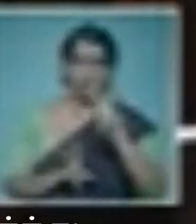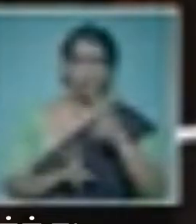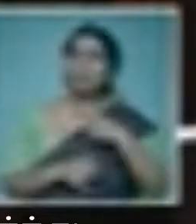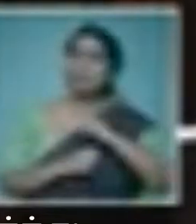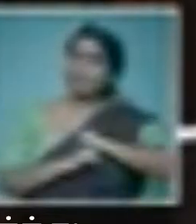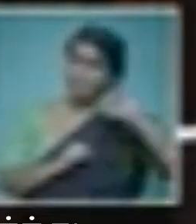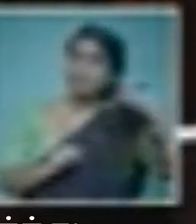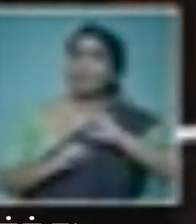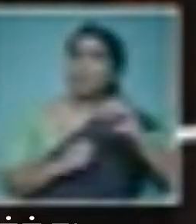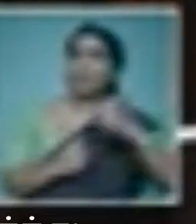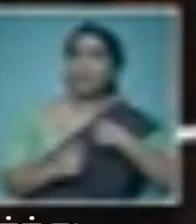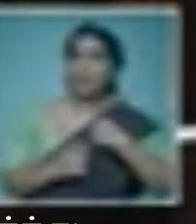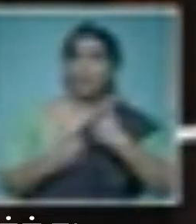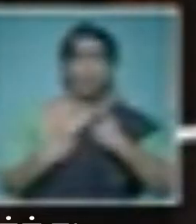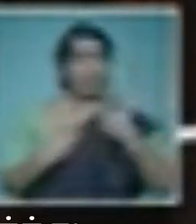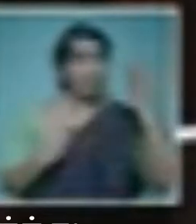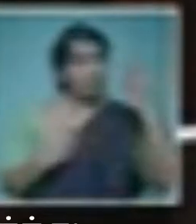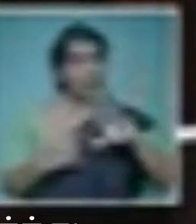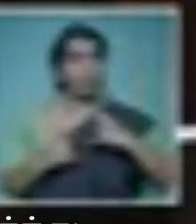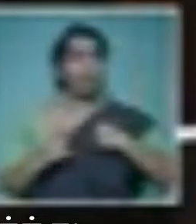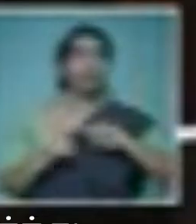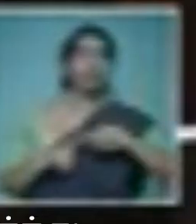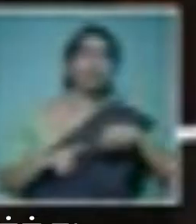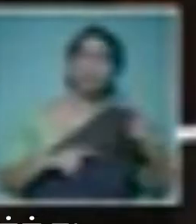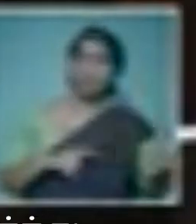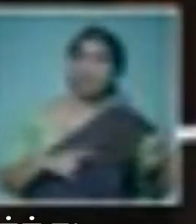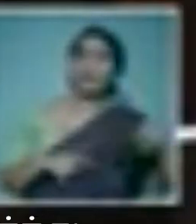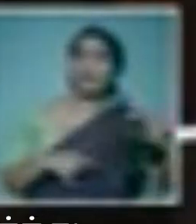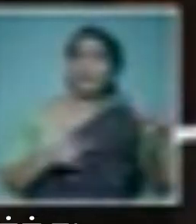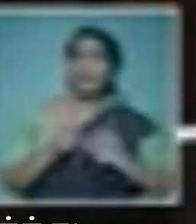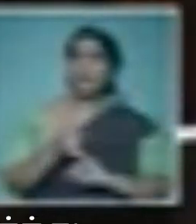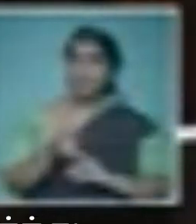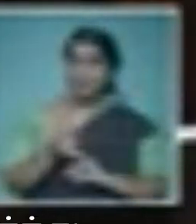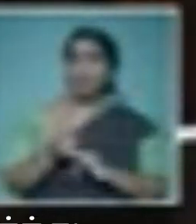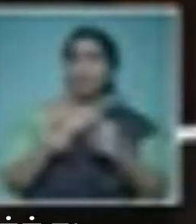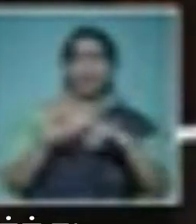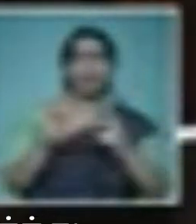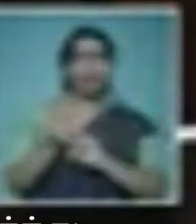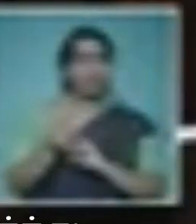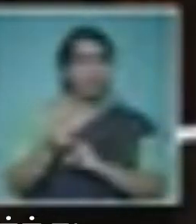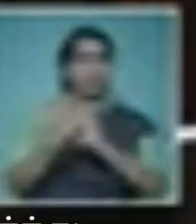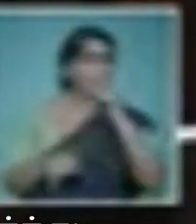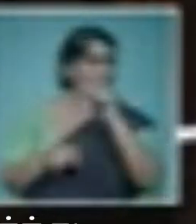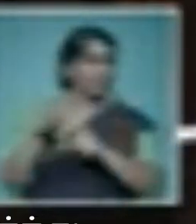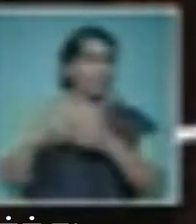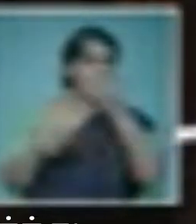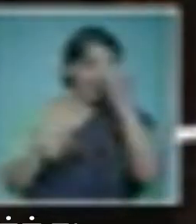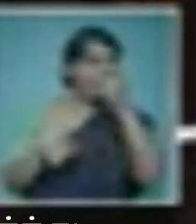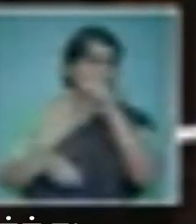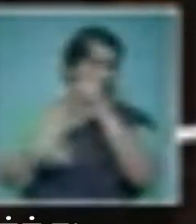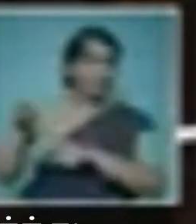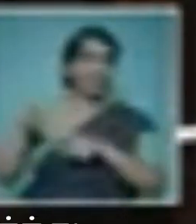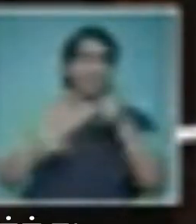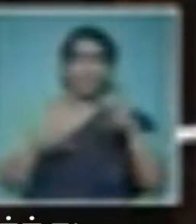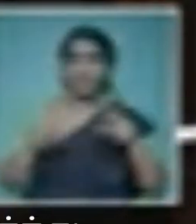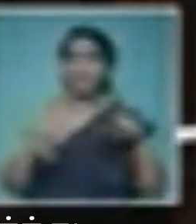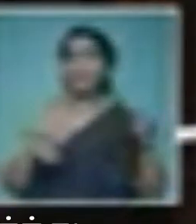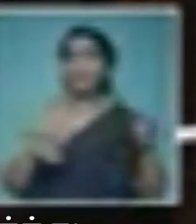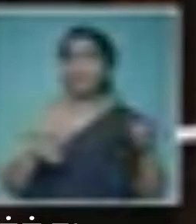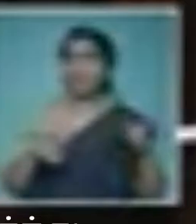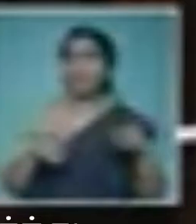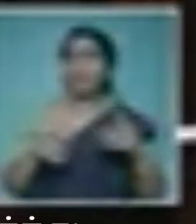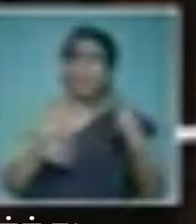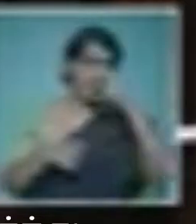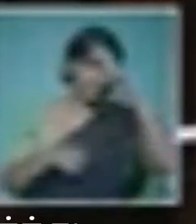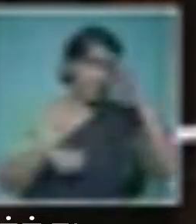இல்லாவிட்டால் இன்னொரு தந்தை செல்வா, இன்னொரு சம்பந்தன் ஐயா, இன்னொரு சுமந்திரன் ஸ்ரீதரன், இன்னொரு சாணக்கியன் 75 வருடங்களுக்கு பிறகு உருவாகுவார்கள் என்றதை இந்த இடத்திலே நான்